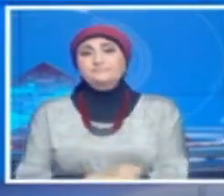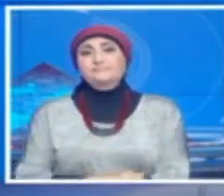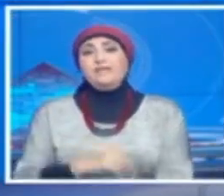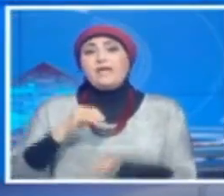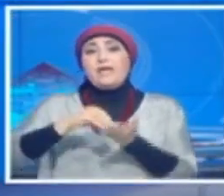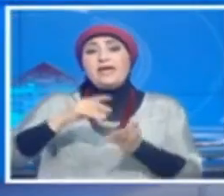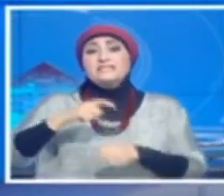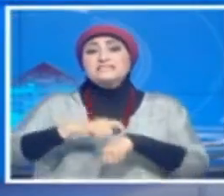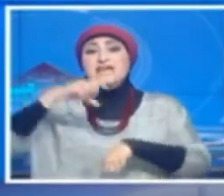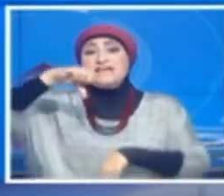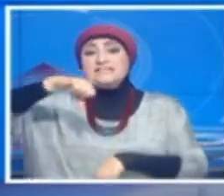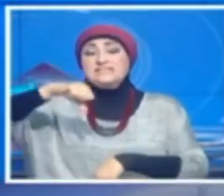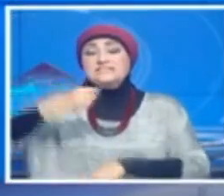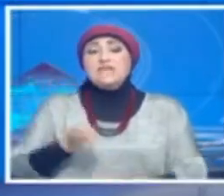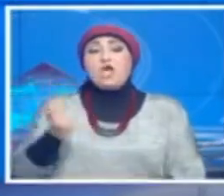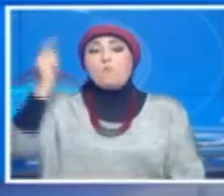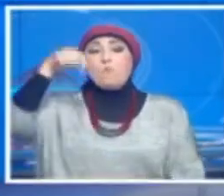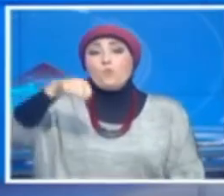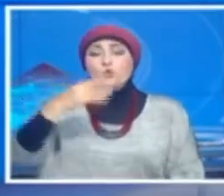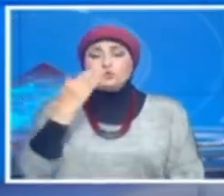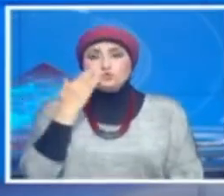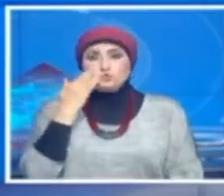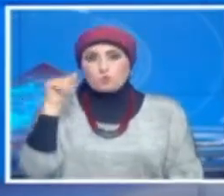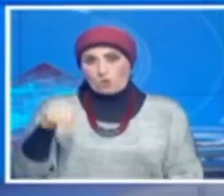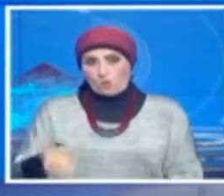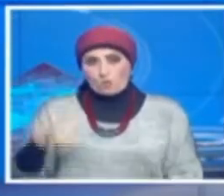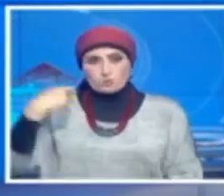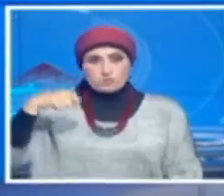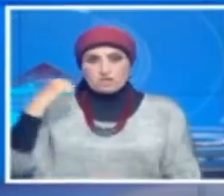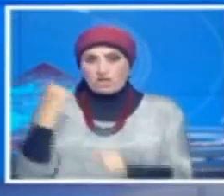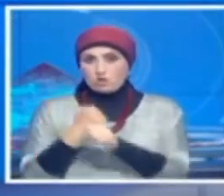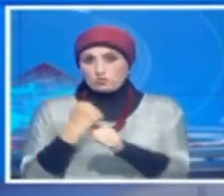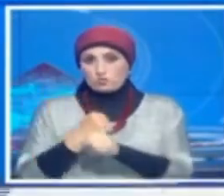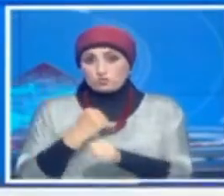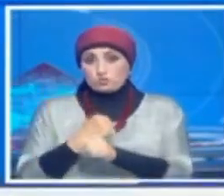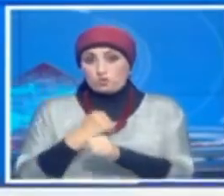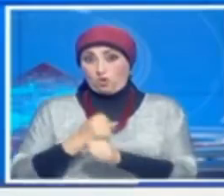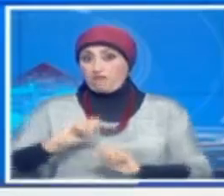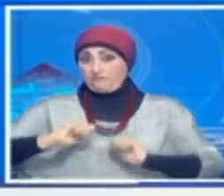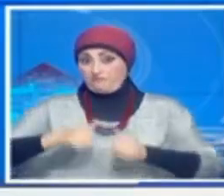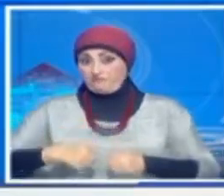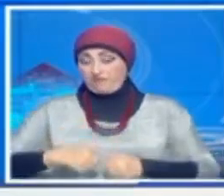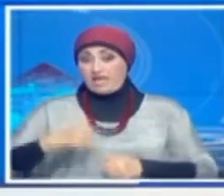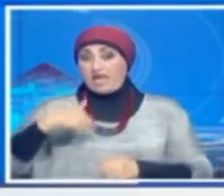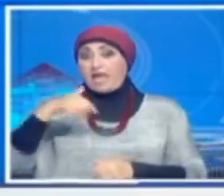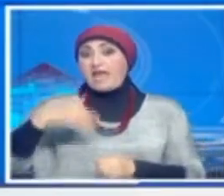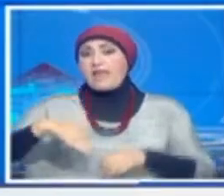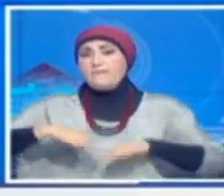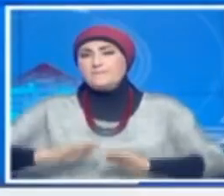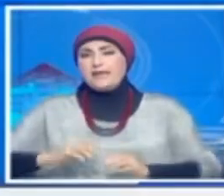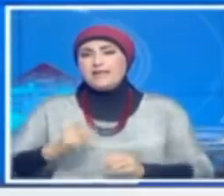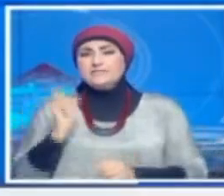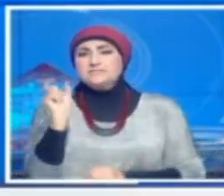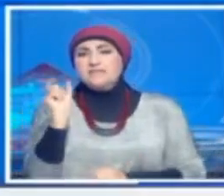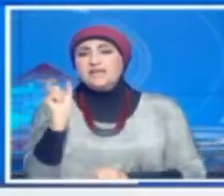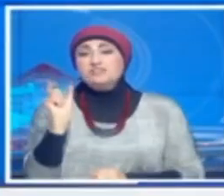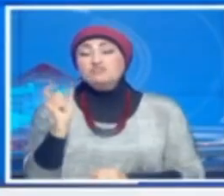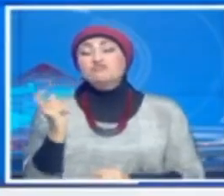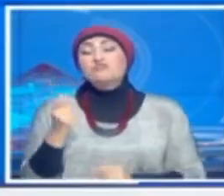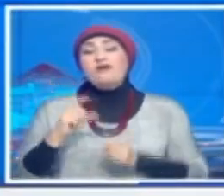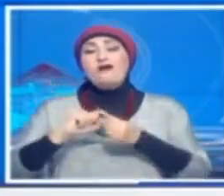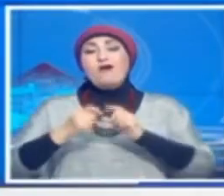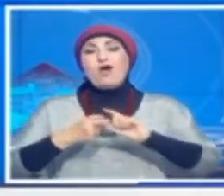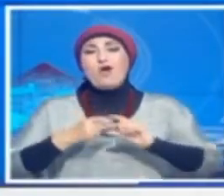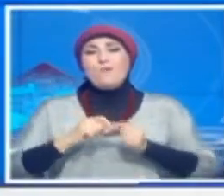يبدأ في 9 من صباح الغد بمقر وزارة القوى العاملة تلقي طلبات الترشح لمجالس إدارة النقابات العامة